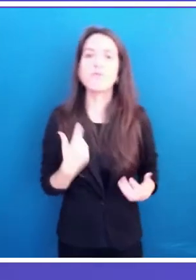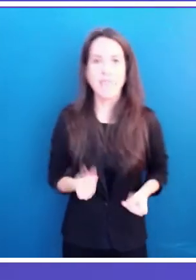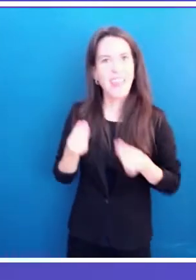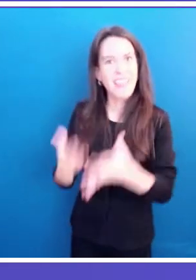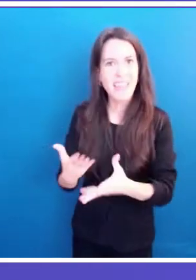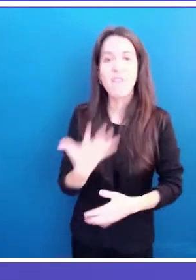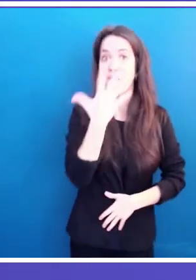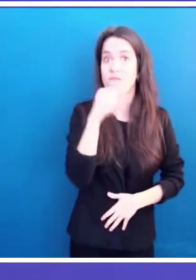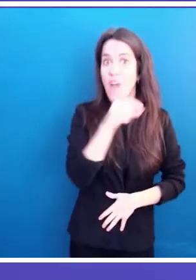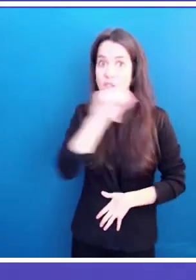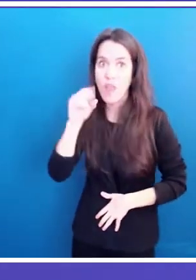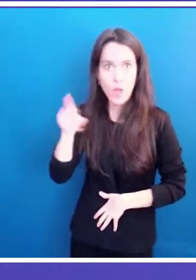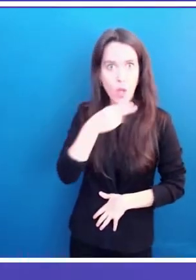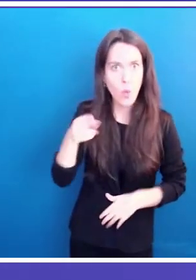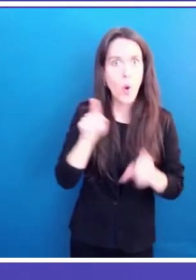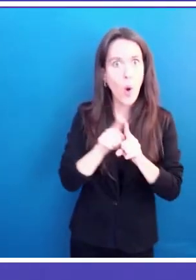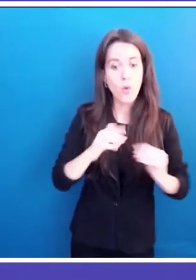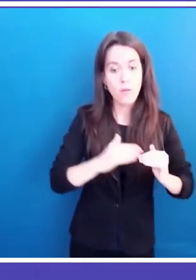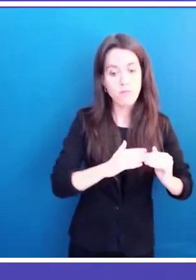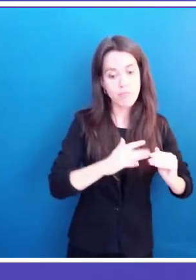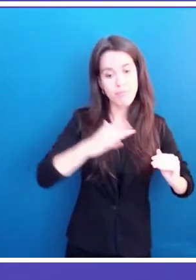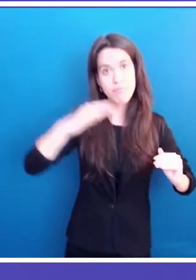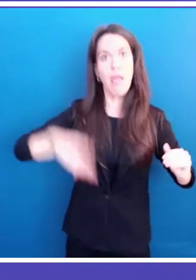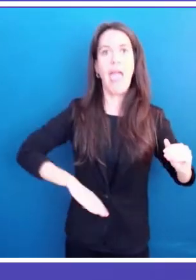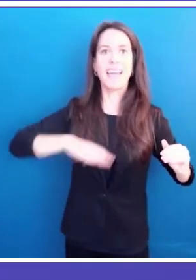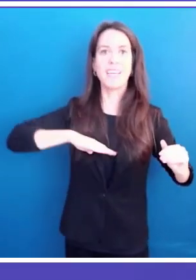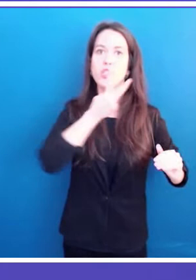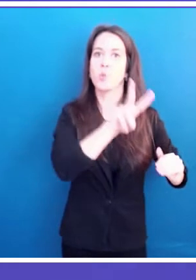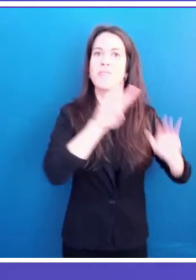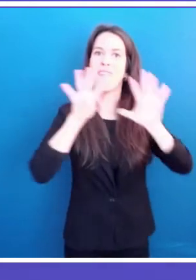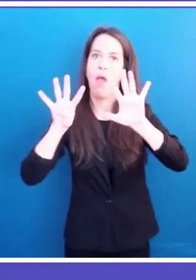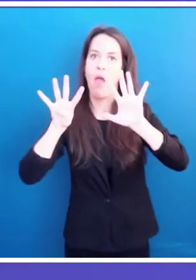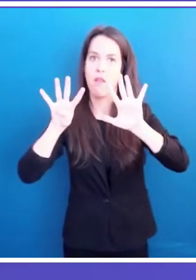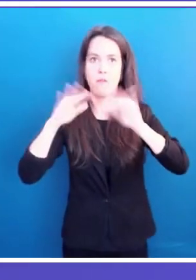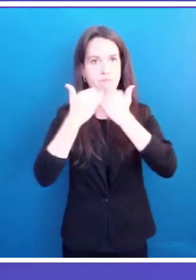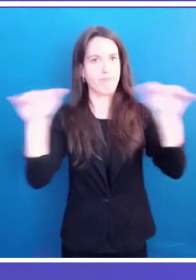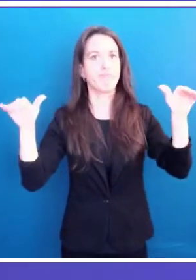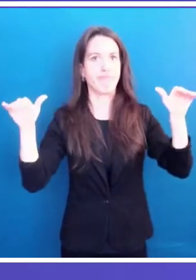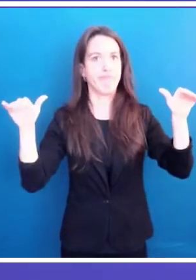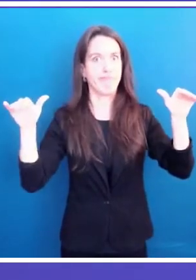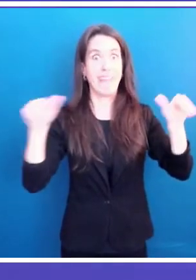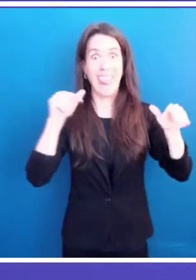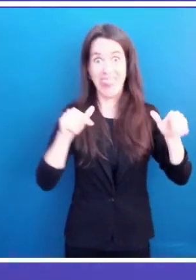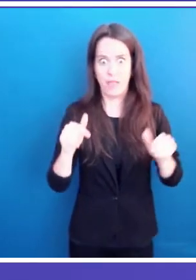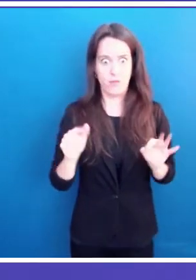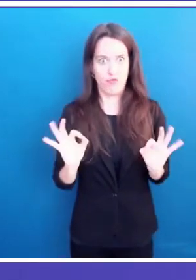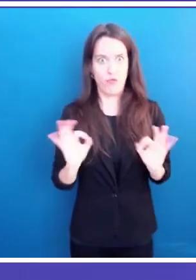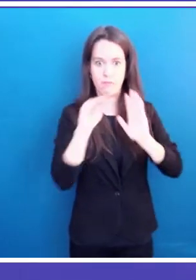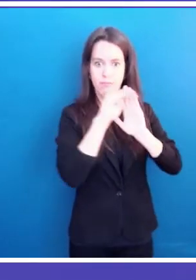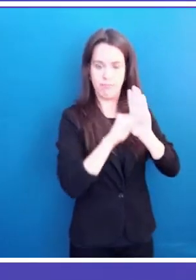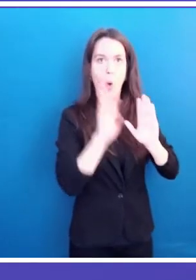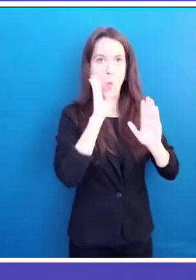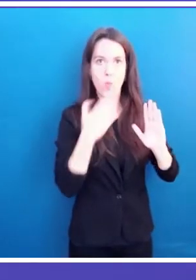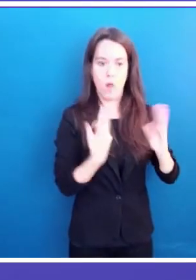ولمواجهة العنف المنزلي في هذا الإطار. وللسنة الأولى كانت المساهمة مرتفعة و